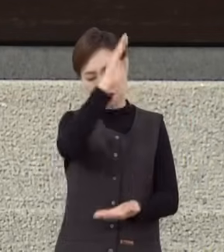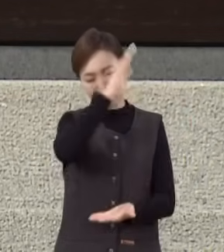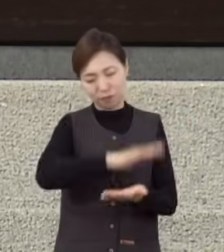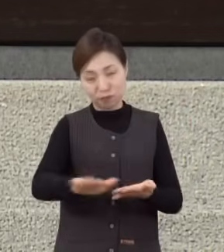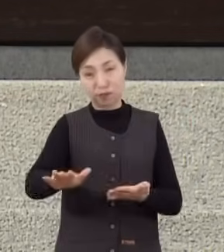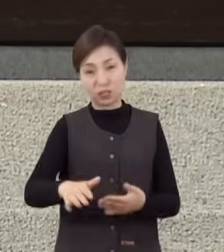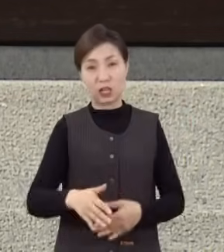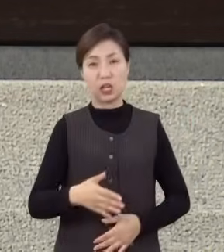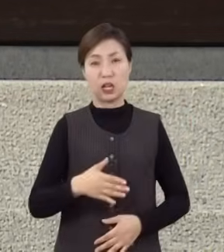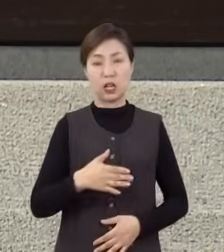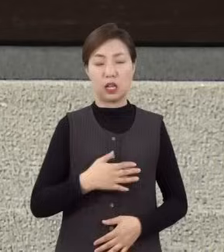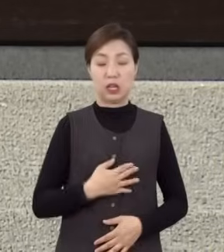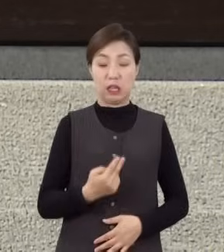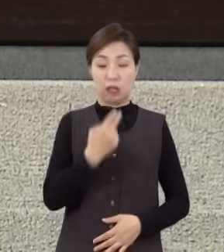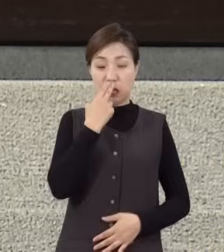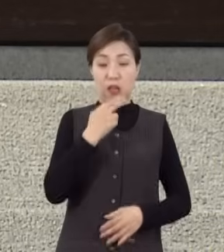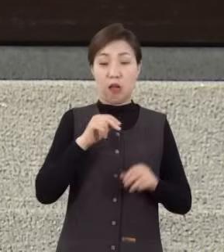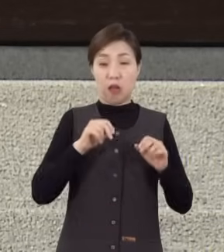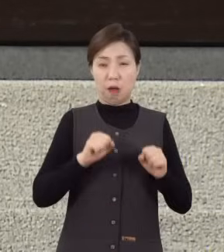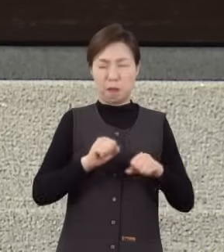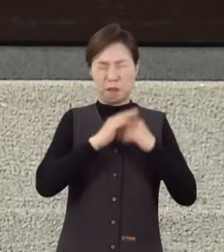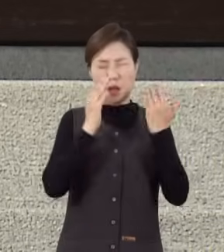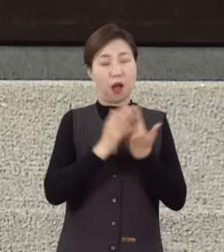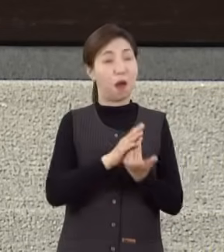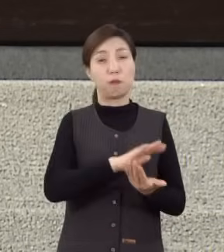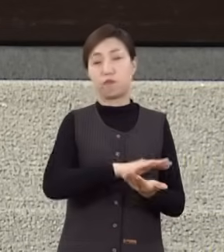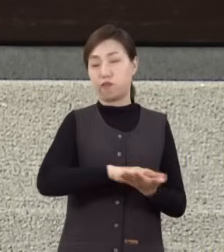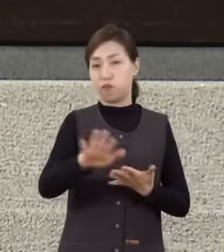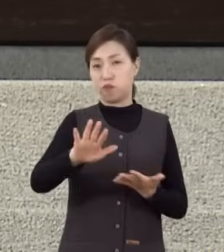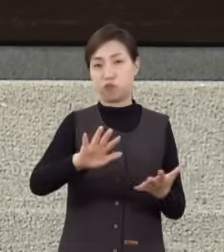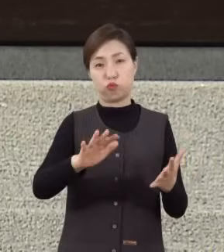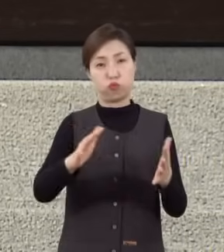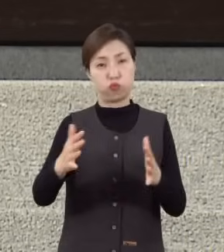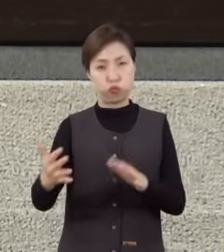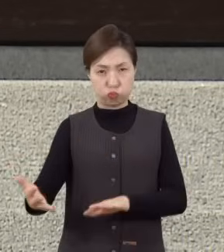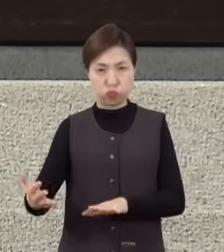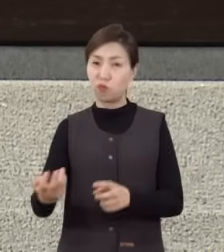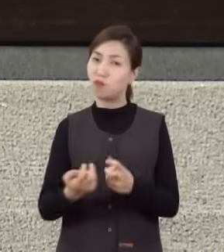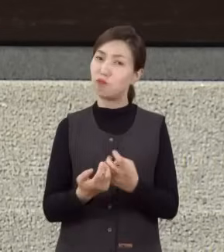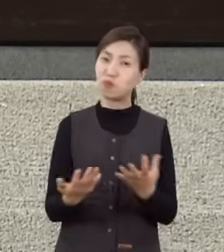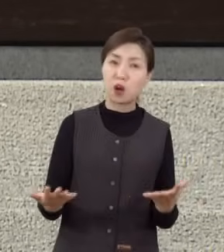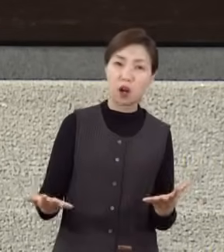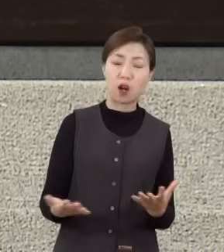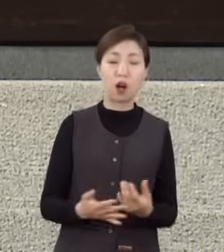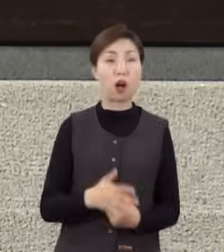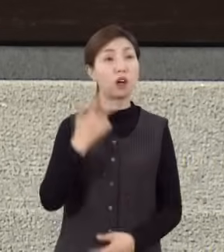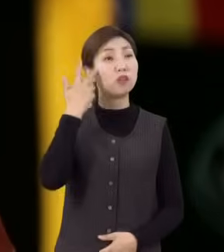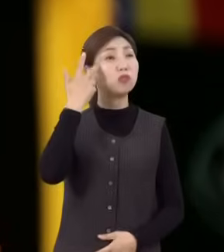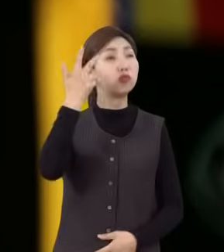자기의 주어진 수명을 다 썼기 때문에 7일 후에 죽는 것을 막을 수가 없구나.